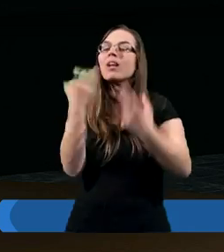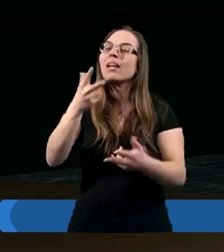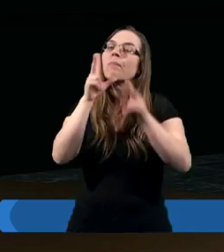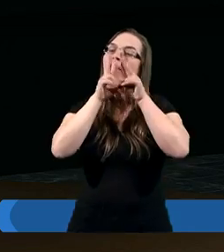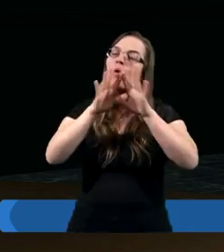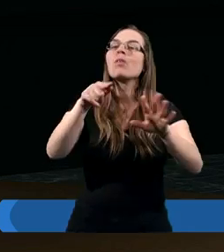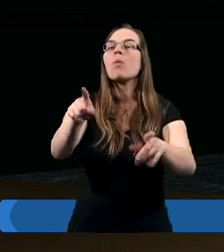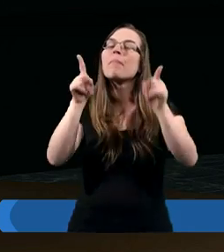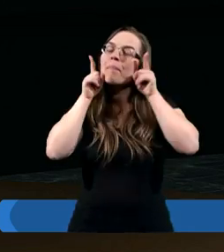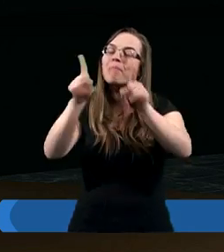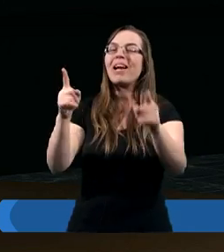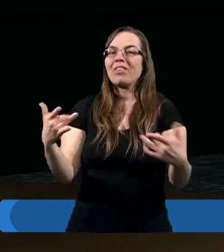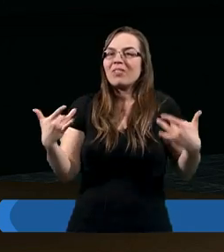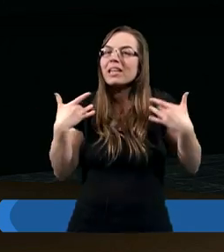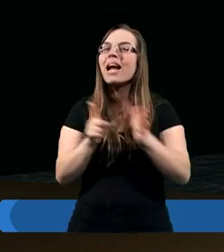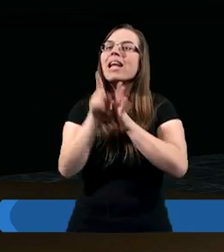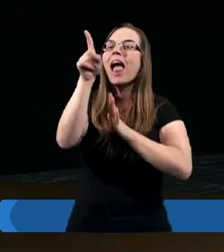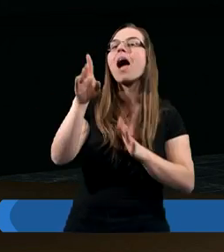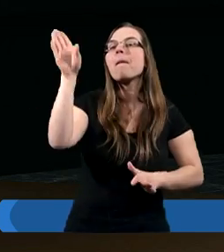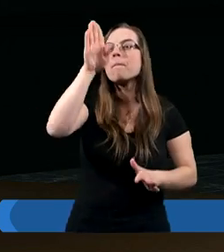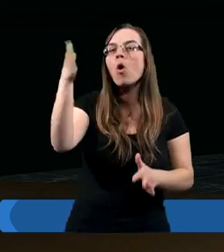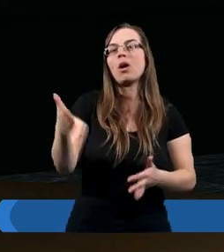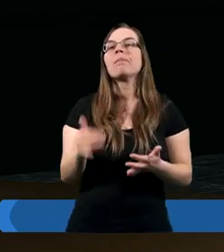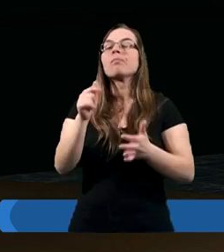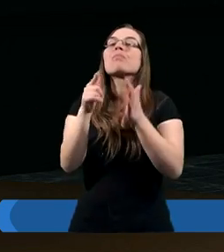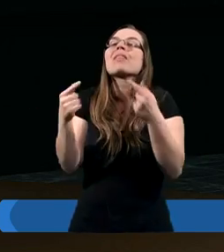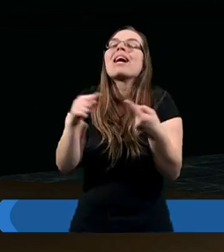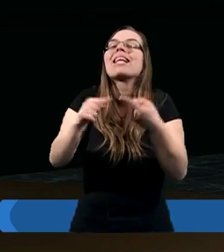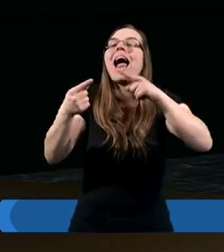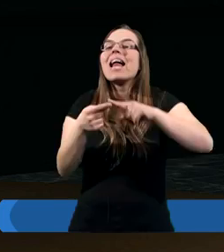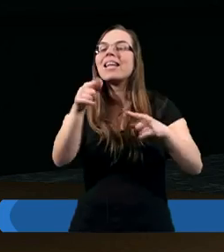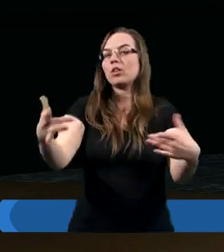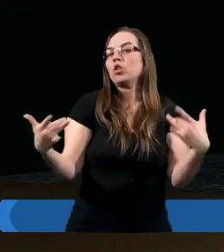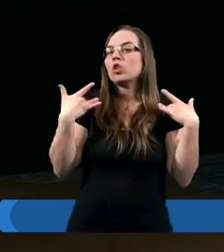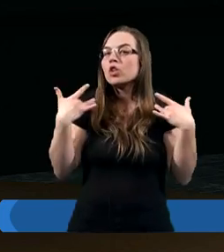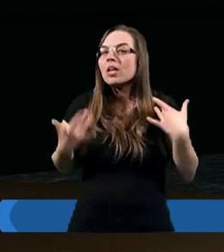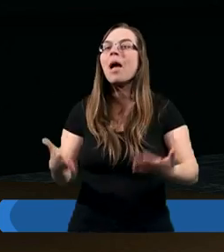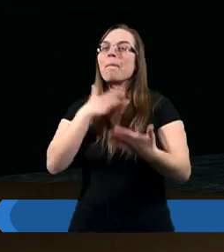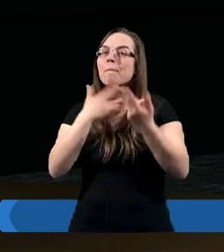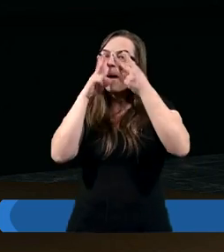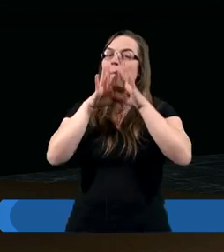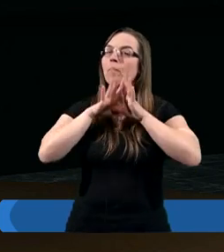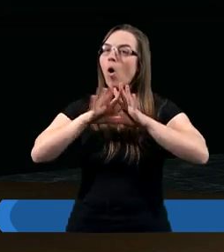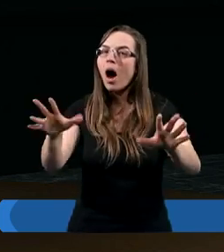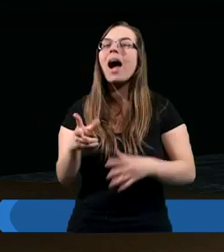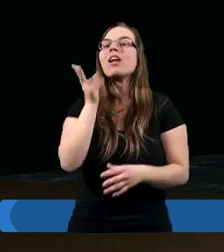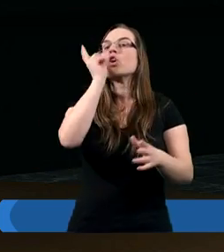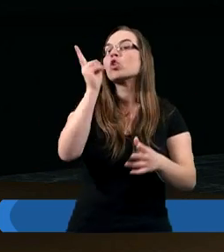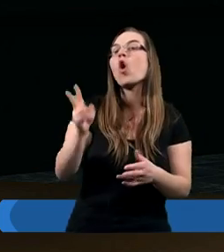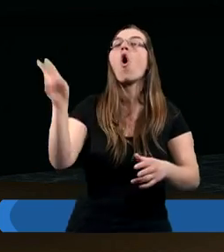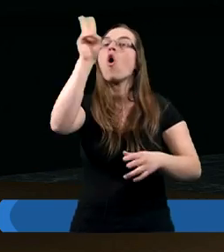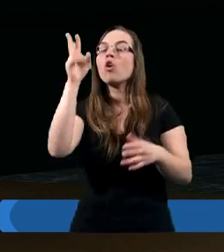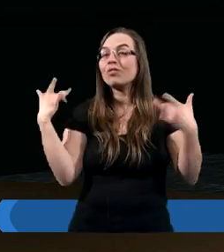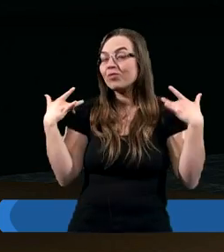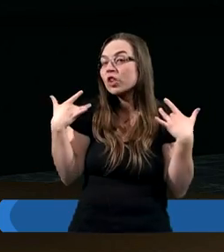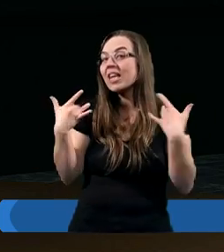pokaże to prawdziwe życie dla Boga, tak? I cechy tego życia, które ma pokazać, kto żyje dla